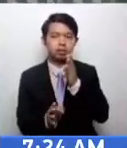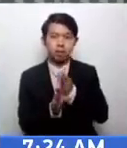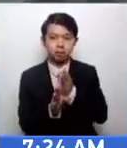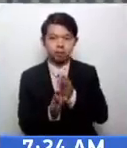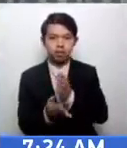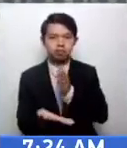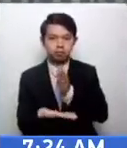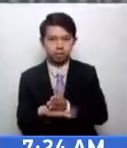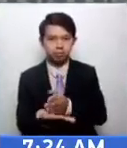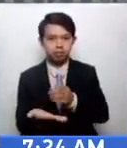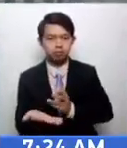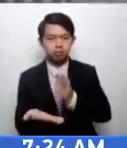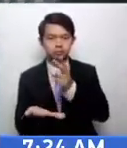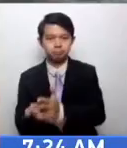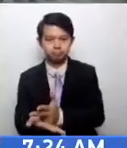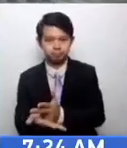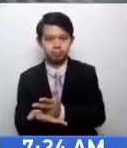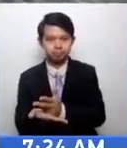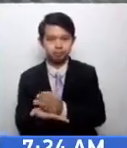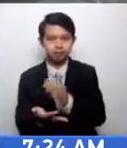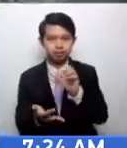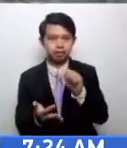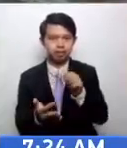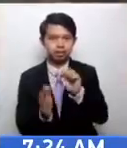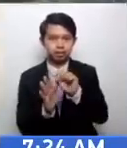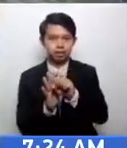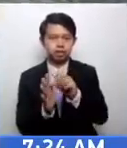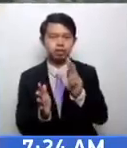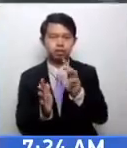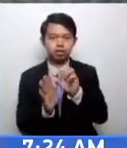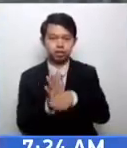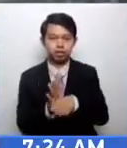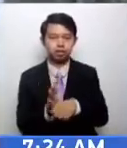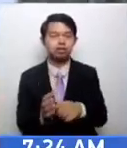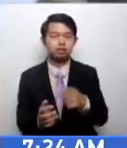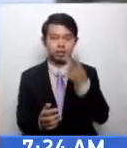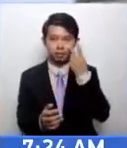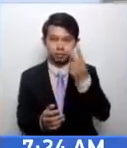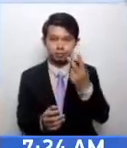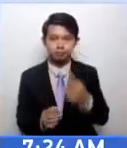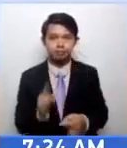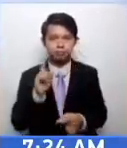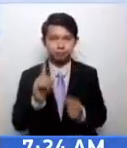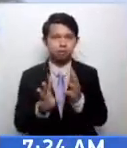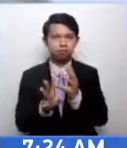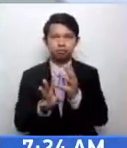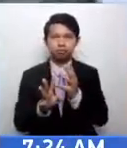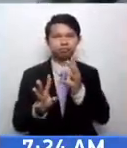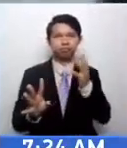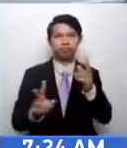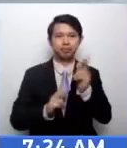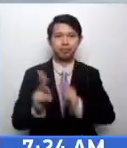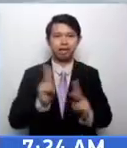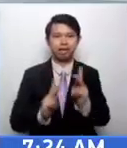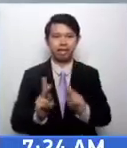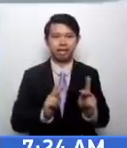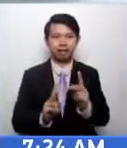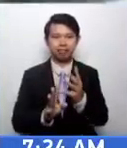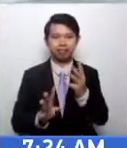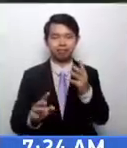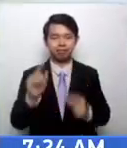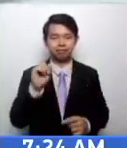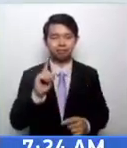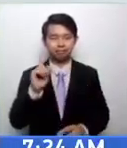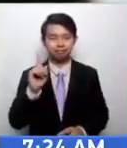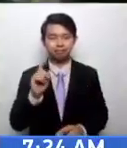Tulad na nakikita nyo, dito sa EDSA Monumento Station po, ay mahaba-haba yung pila ng mga pasahero ngayong umaga. Pero moving naman po yan at marami din tayong